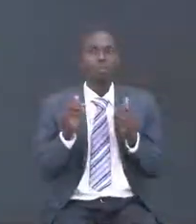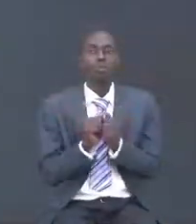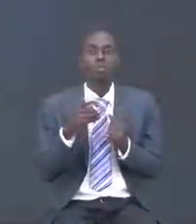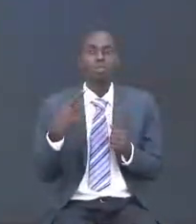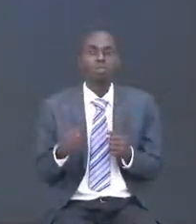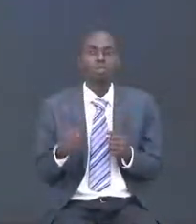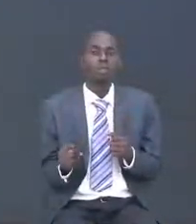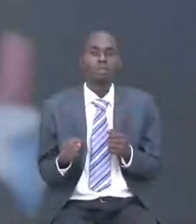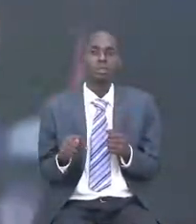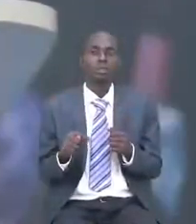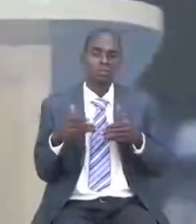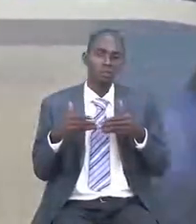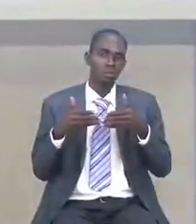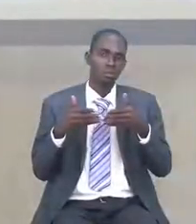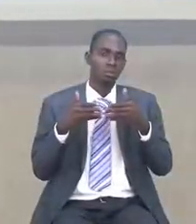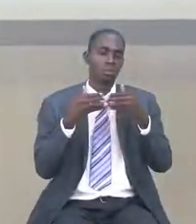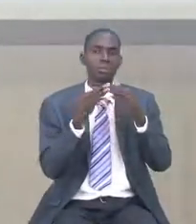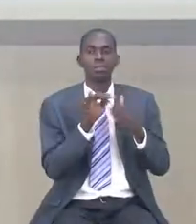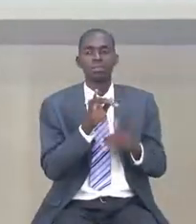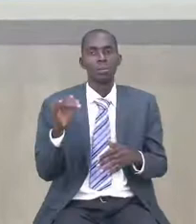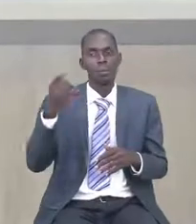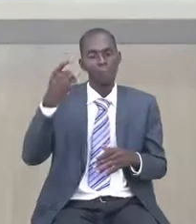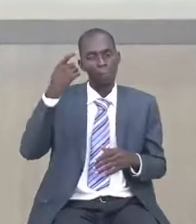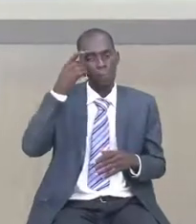d'esprit de pionnier, de meneur de jeu.